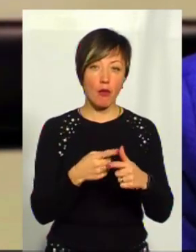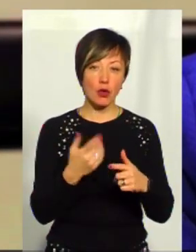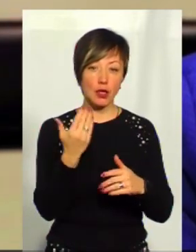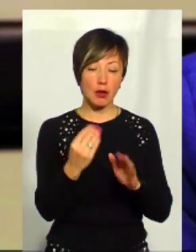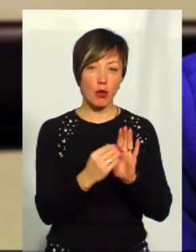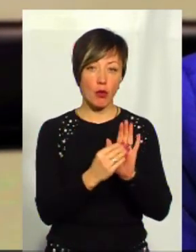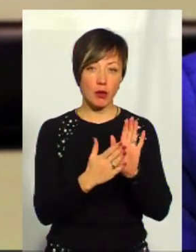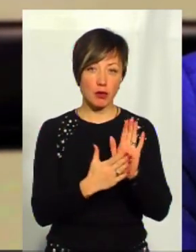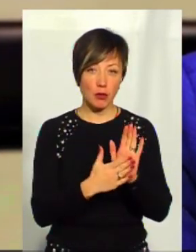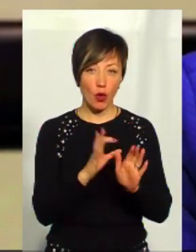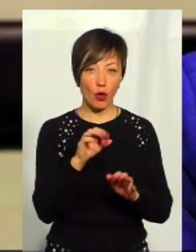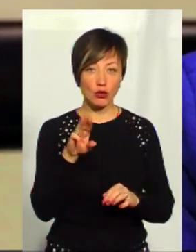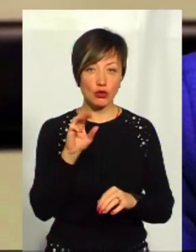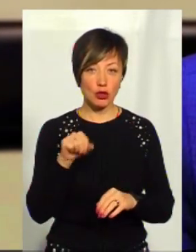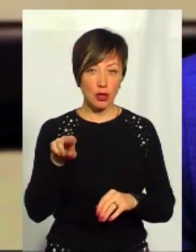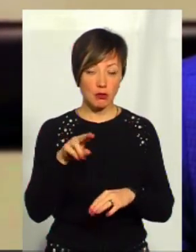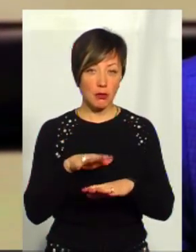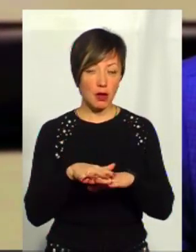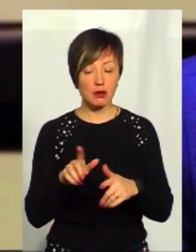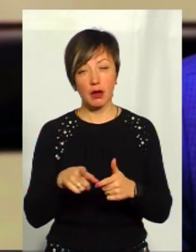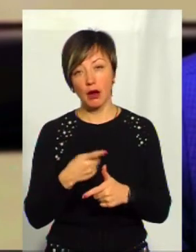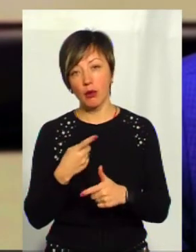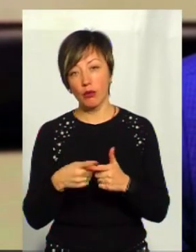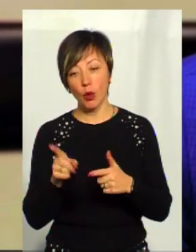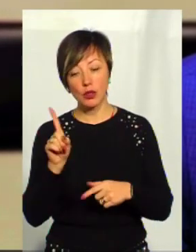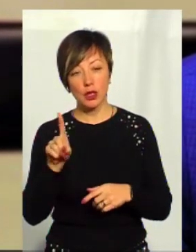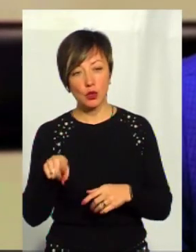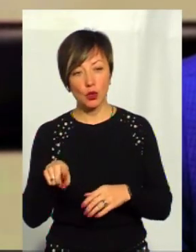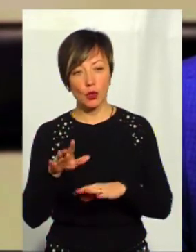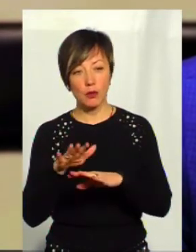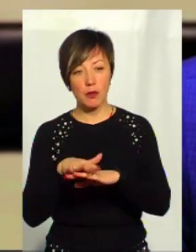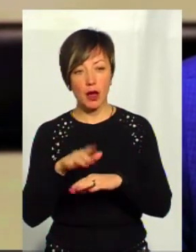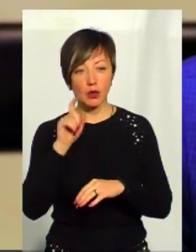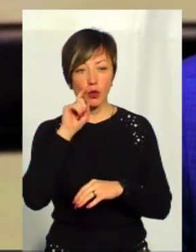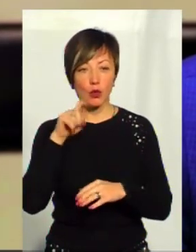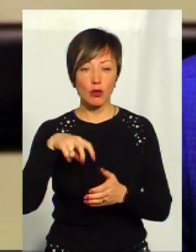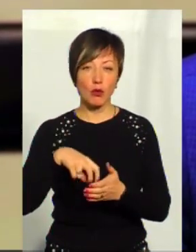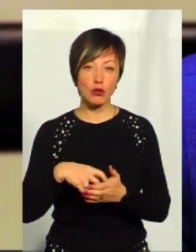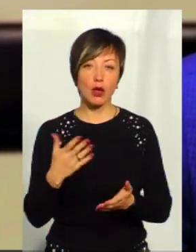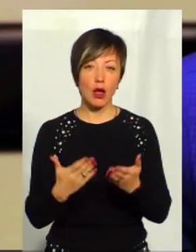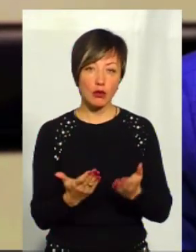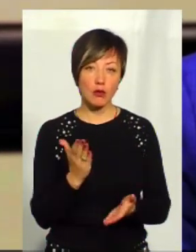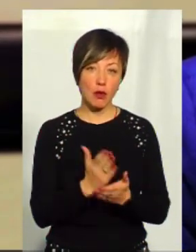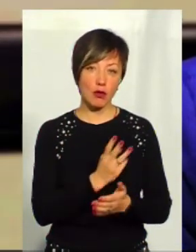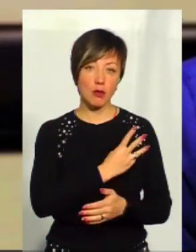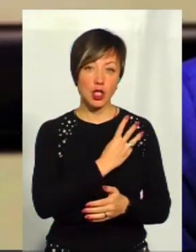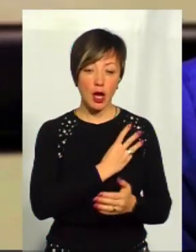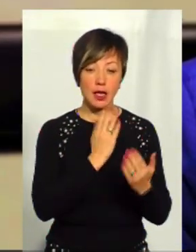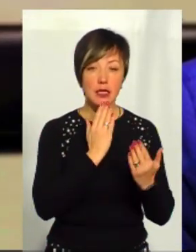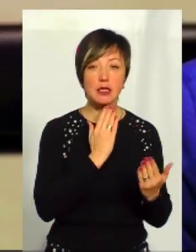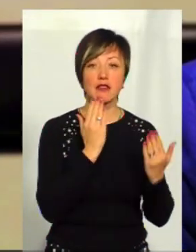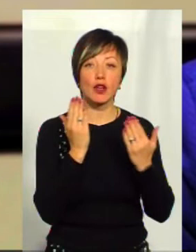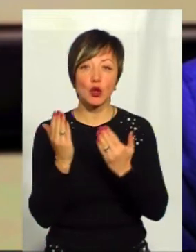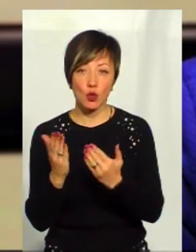обліковий запис в Ощадному банку, або на той банк чи Укрпошту, якщо вони виявили бажання і звернулися до